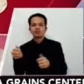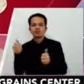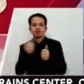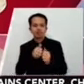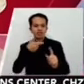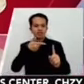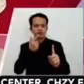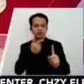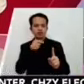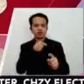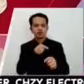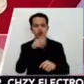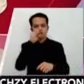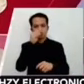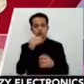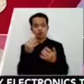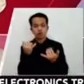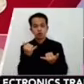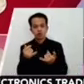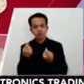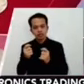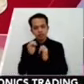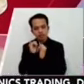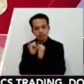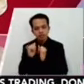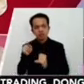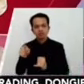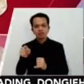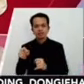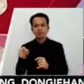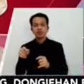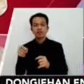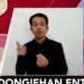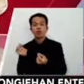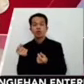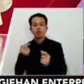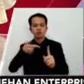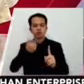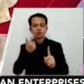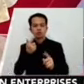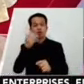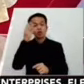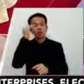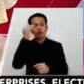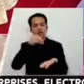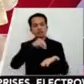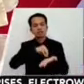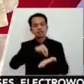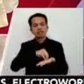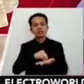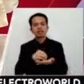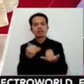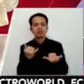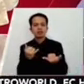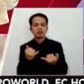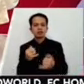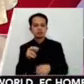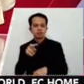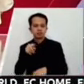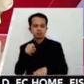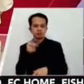ang kunin ng pahayag ng mga suspect na namaril umano dahil daw sa utang may unang balita si Darlene